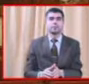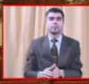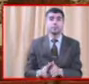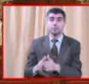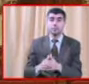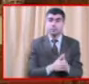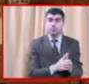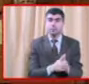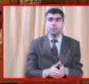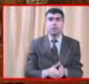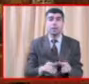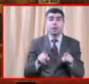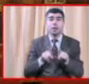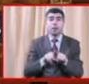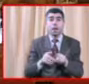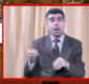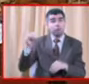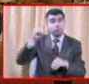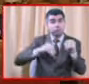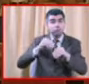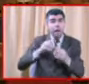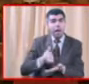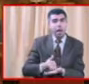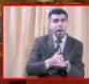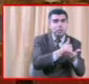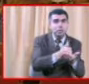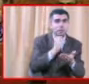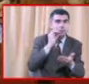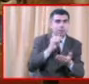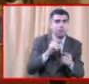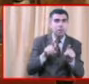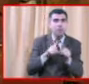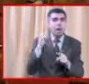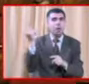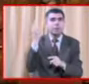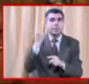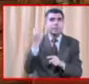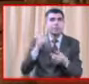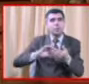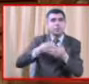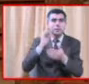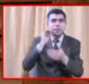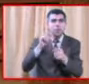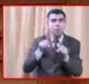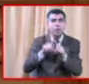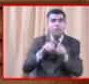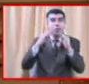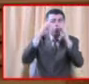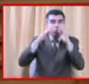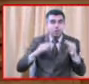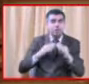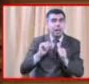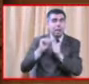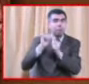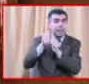كما تم إنزال بعض المساعدات عن طريق الهليكوبتر في المناطق اللي كانت معزولة. والآن